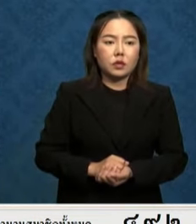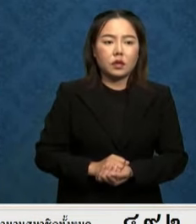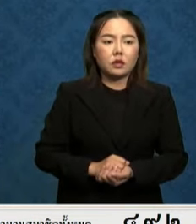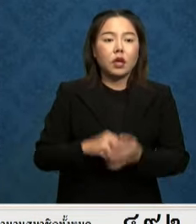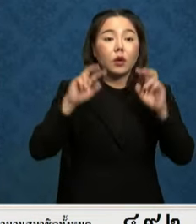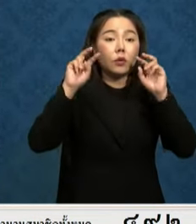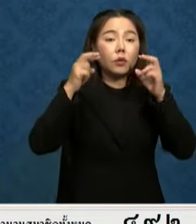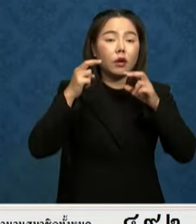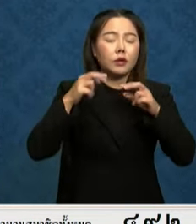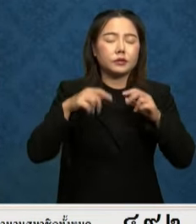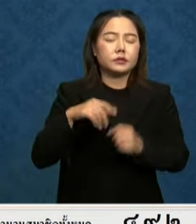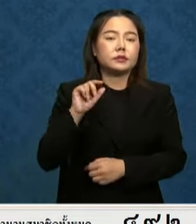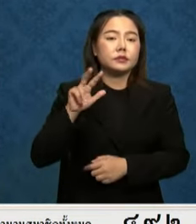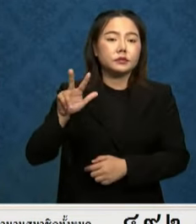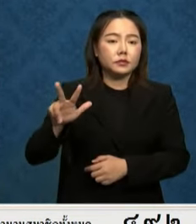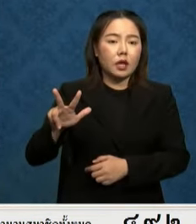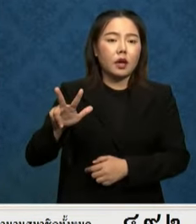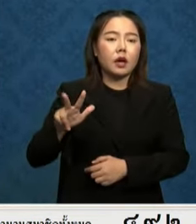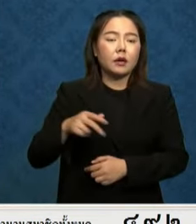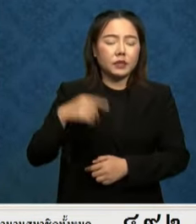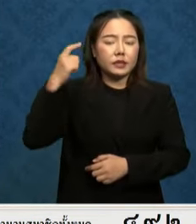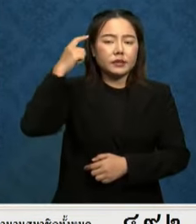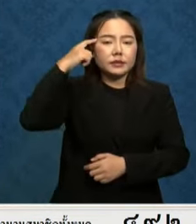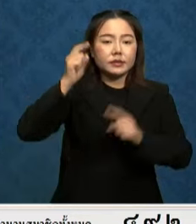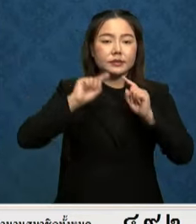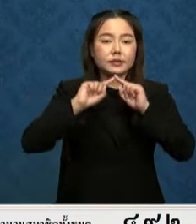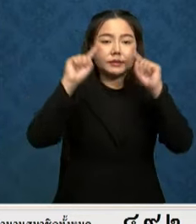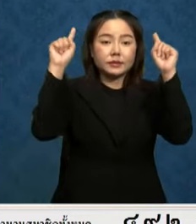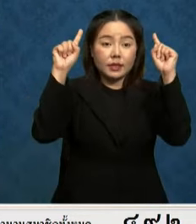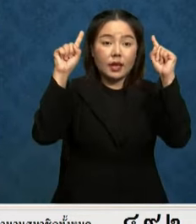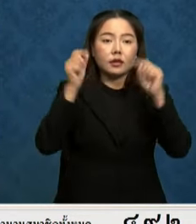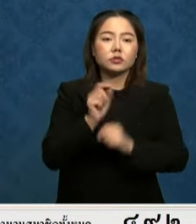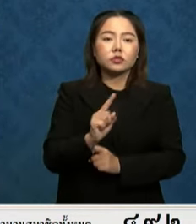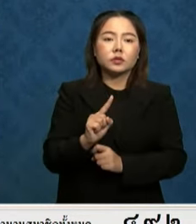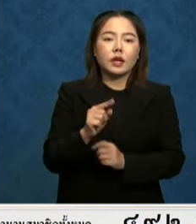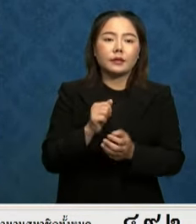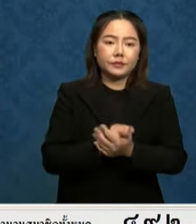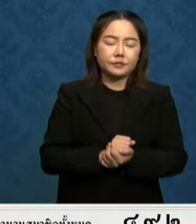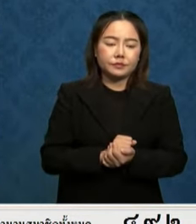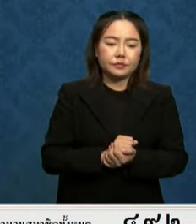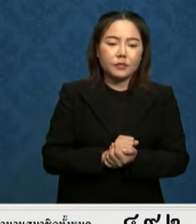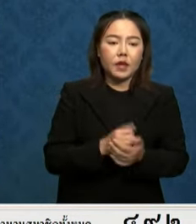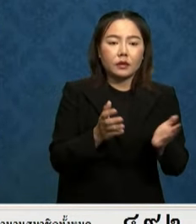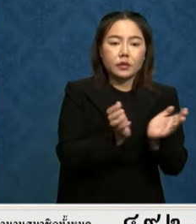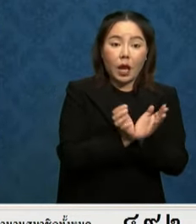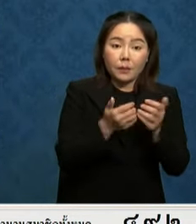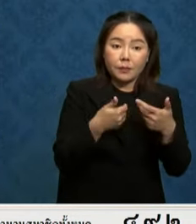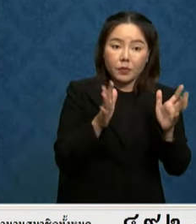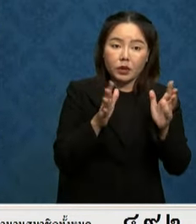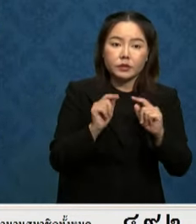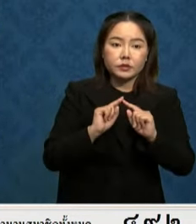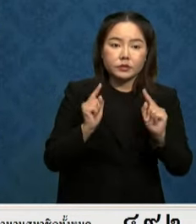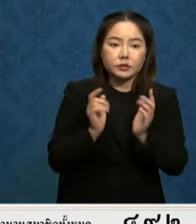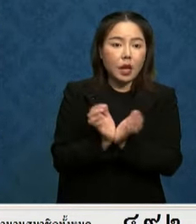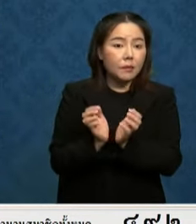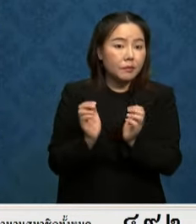องจากมีความเห็นต่าง ยังมีใยะสำคัญเกี่ยวกับกนิดธรรมหรอไม่นิดธรรรม พวกกทำความผิตามมาต